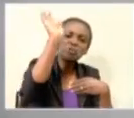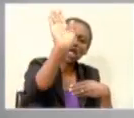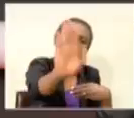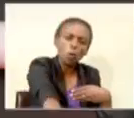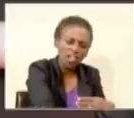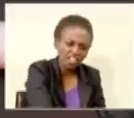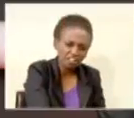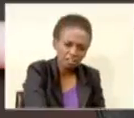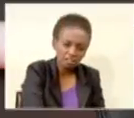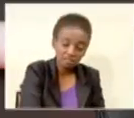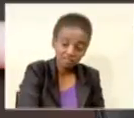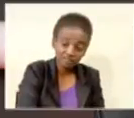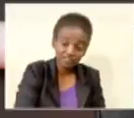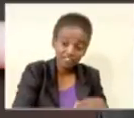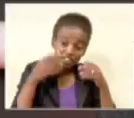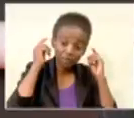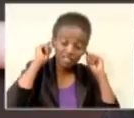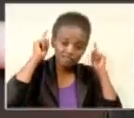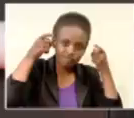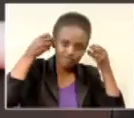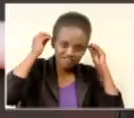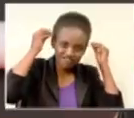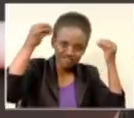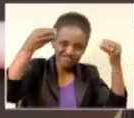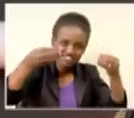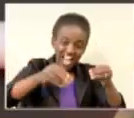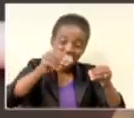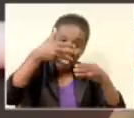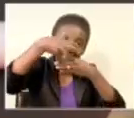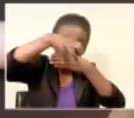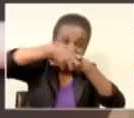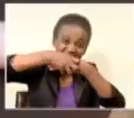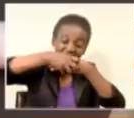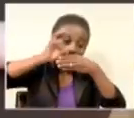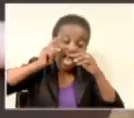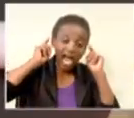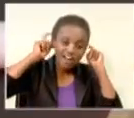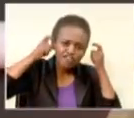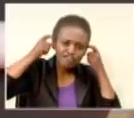rero n'ubundi ugakuramo nk'uko wakambaye nta handi hantu ukora uhita ukajyana